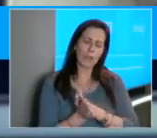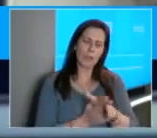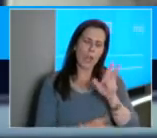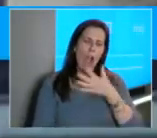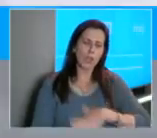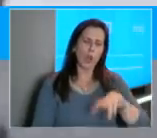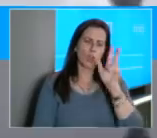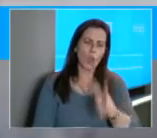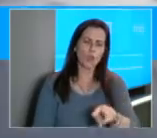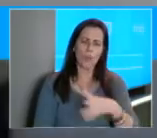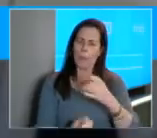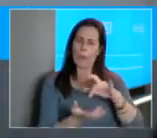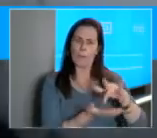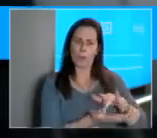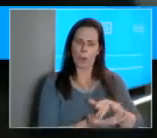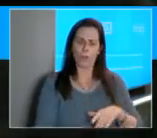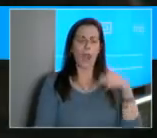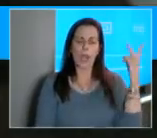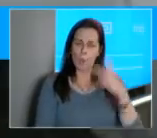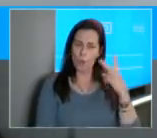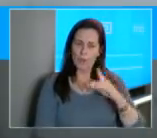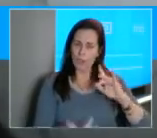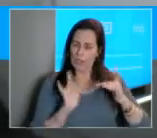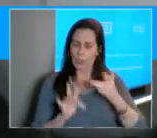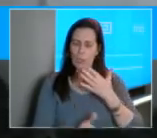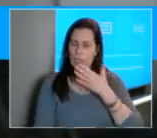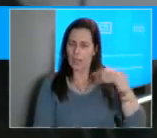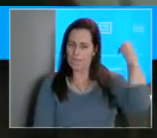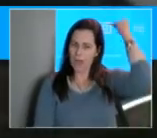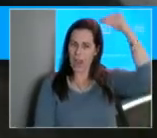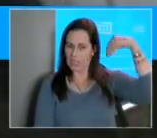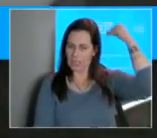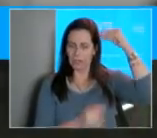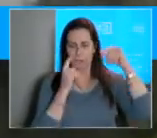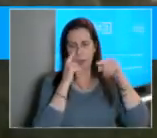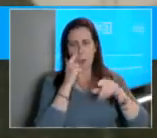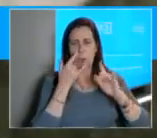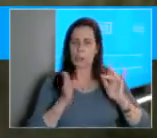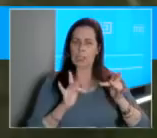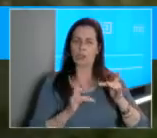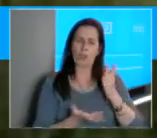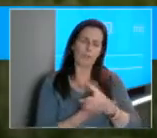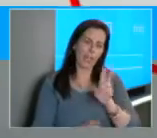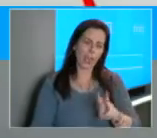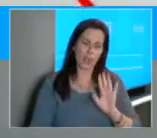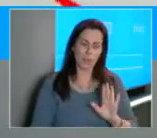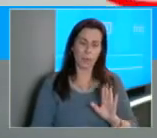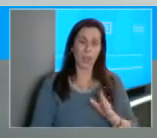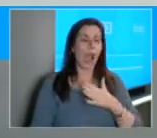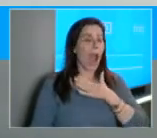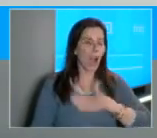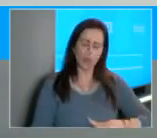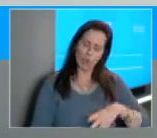קיימת, היא קיימת במקומות רבים. כמובן שהסכסוך הישראלי-פלסטיני הוא סכסוך קיים,